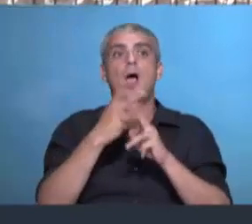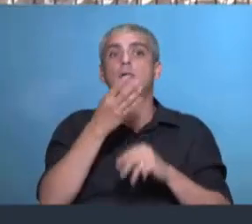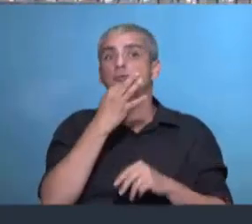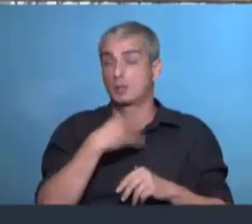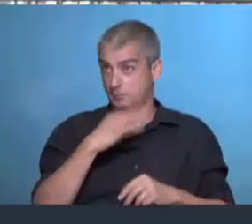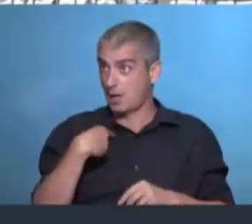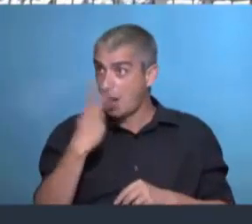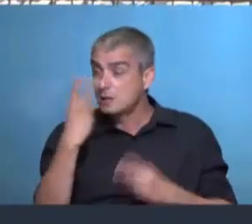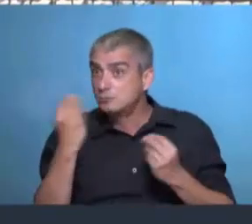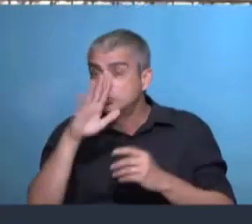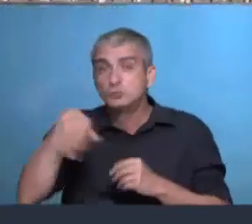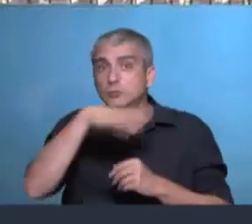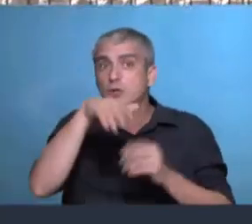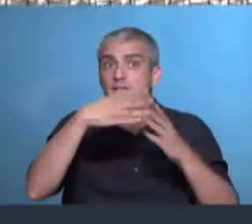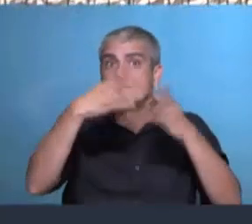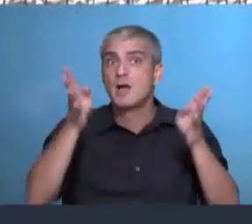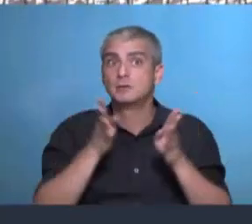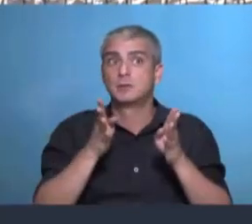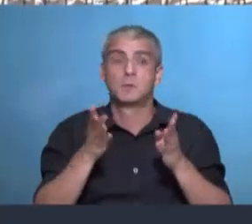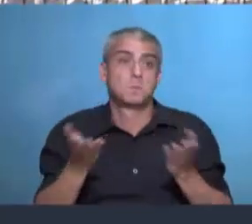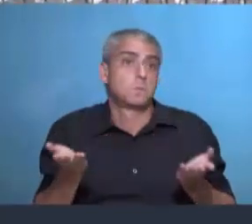אותי אם אני ראיתי מישהו מסתובב בחצר.